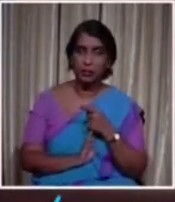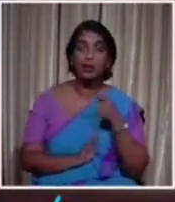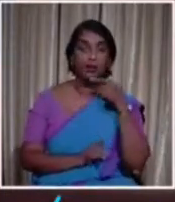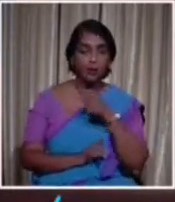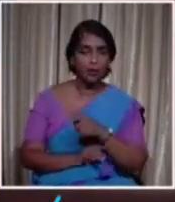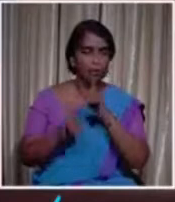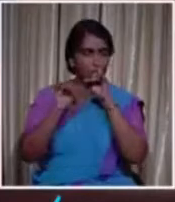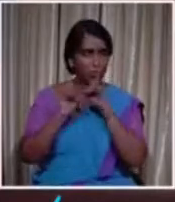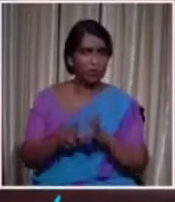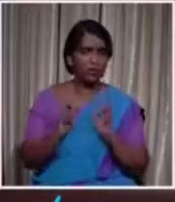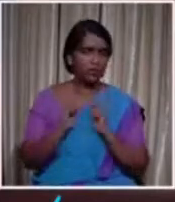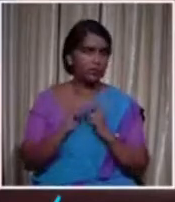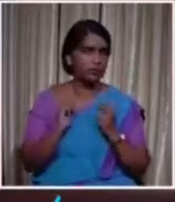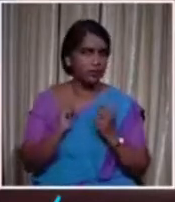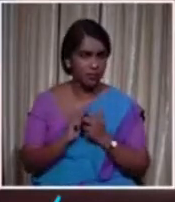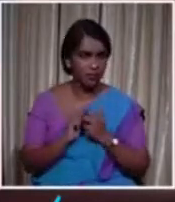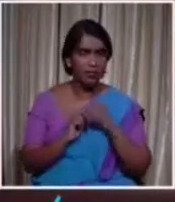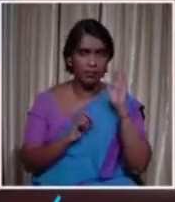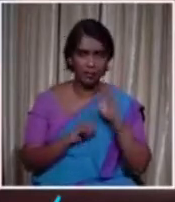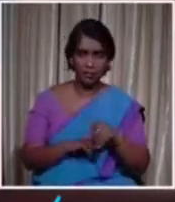මෙමනි තාම අර්බුදකාරී